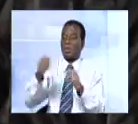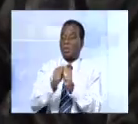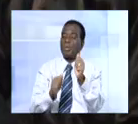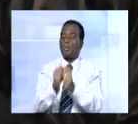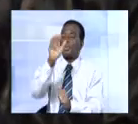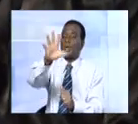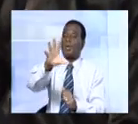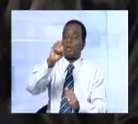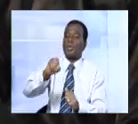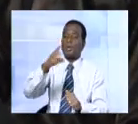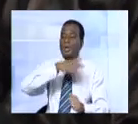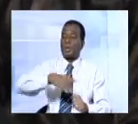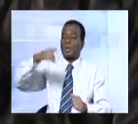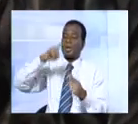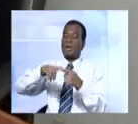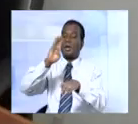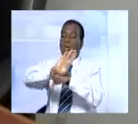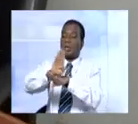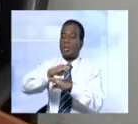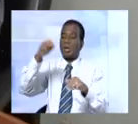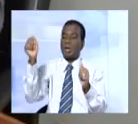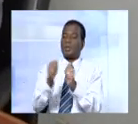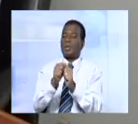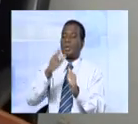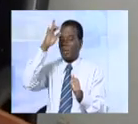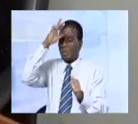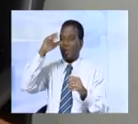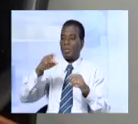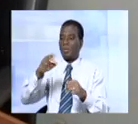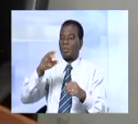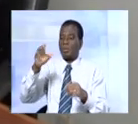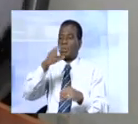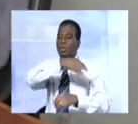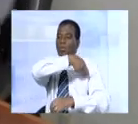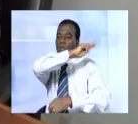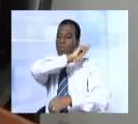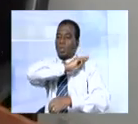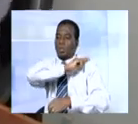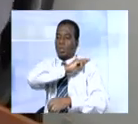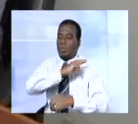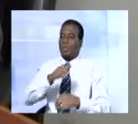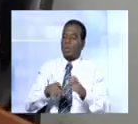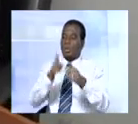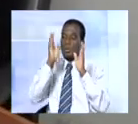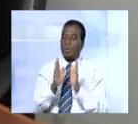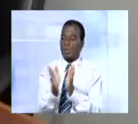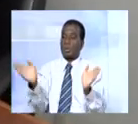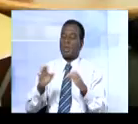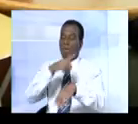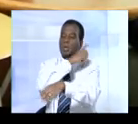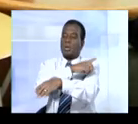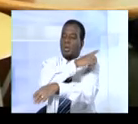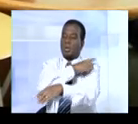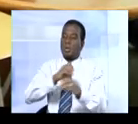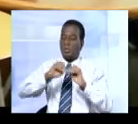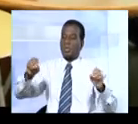de 50 délégués à Bouaké sous le parrainage du colonel-major Issa Koulibaly, directeur général des douanes.